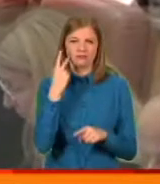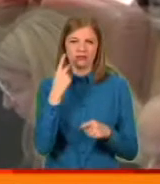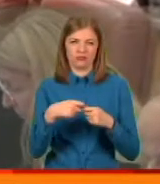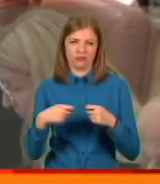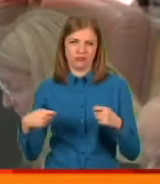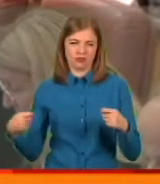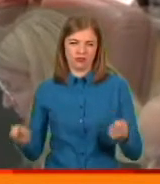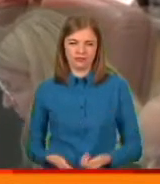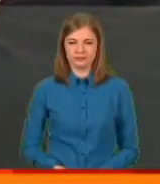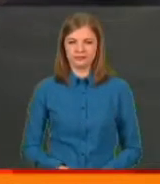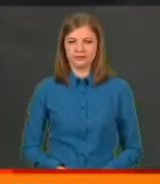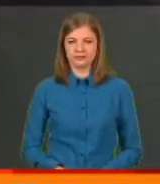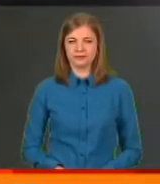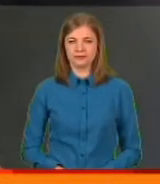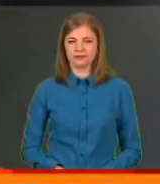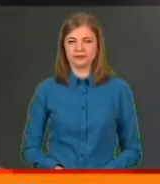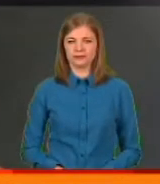процес.